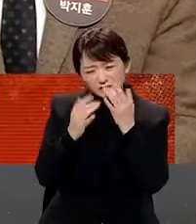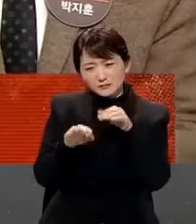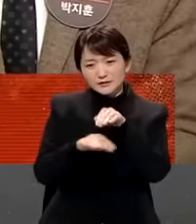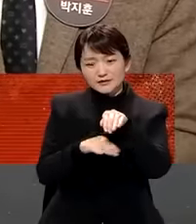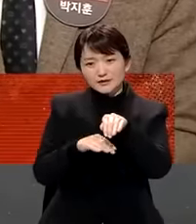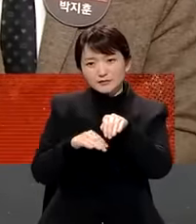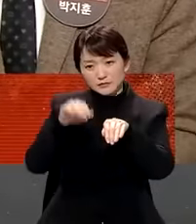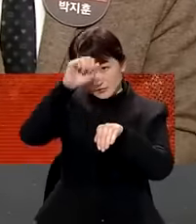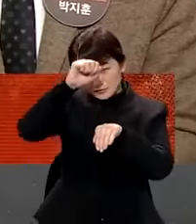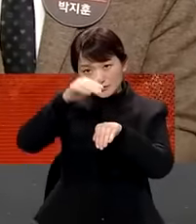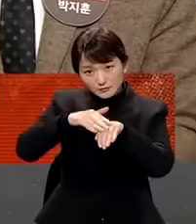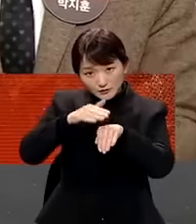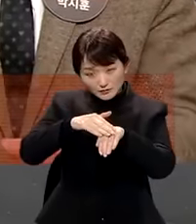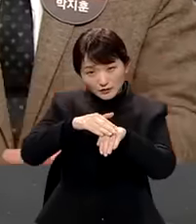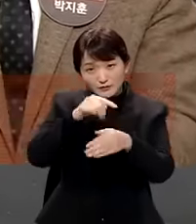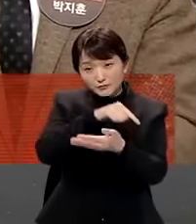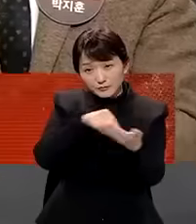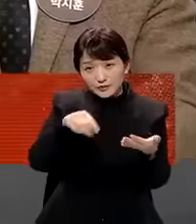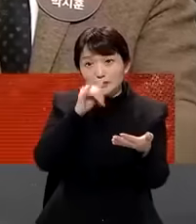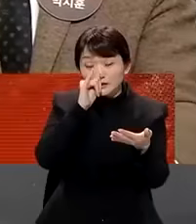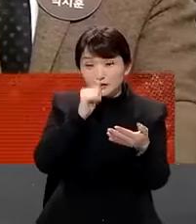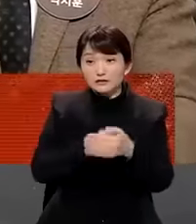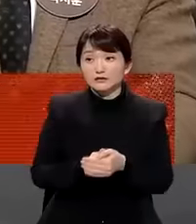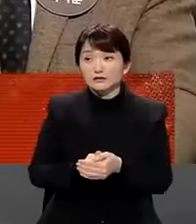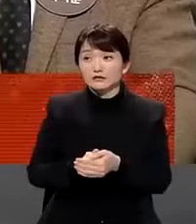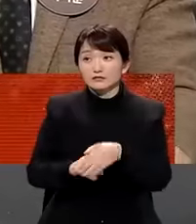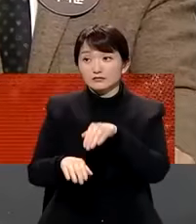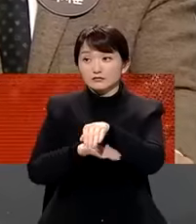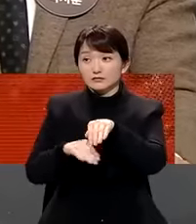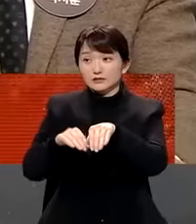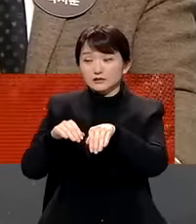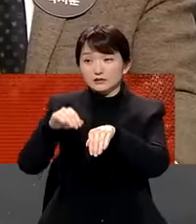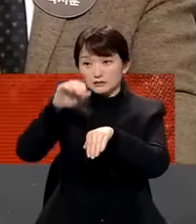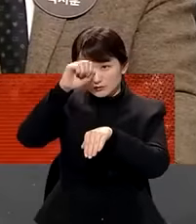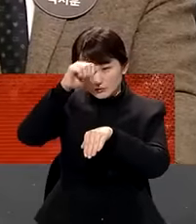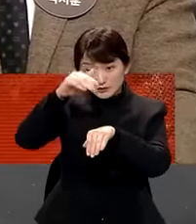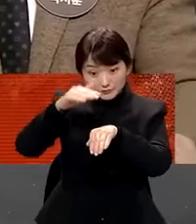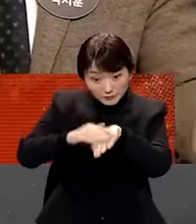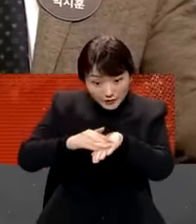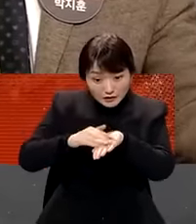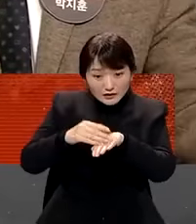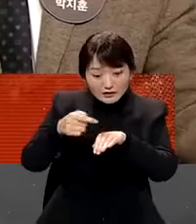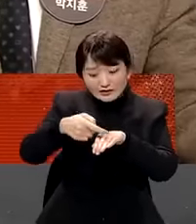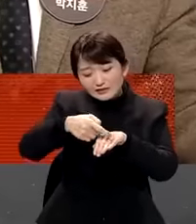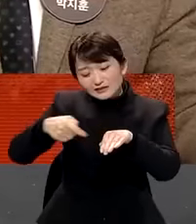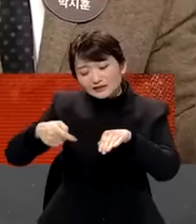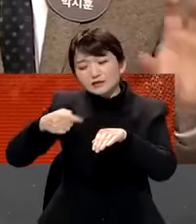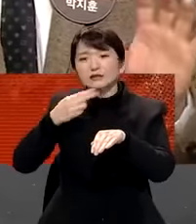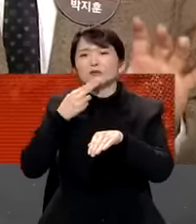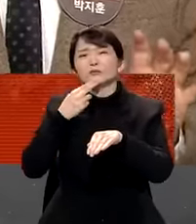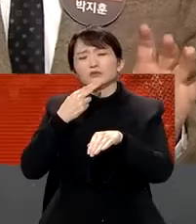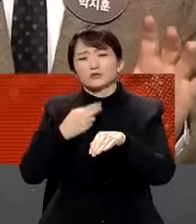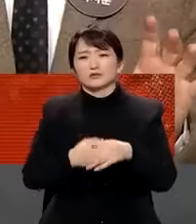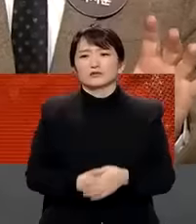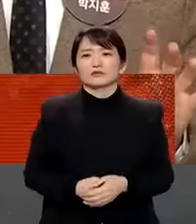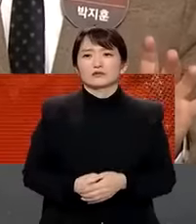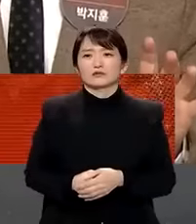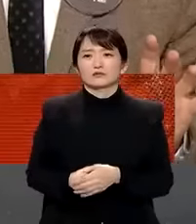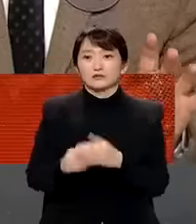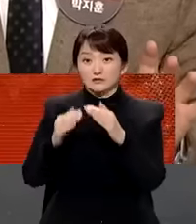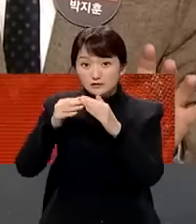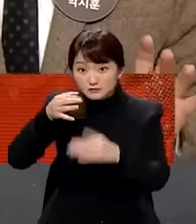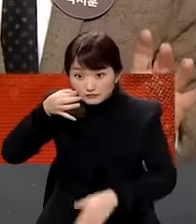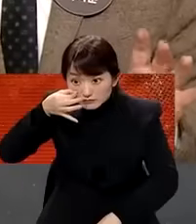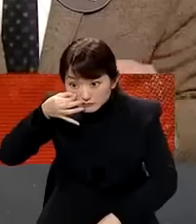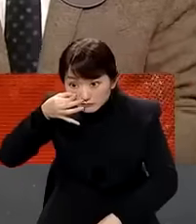거 재물 손자가 될 수 있는데 밟고 뭔가 흠집 같은 거 없었던 거 같아요 제가 어렵고 집을 쳐다본 거